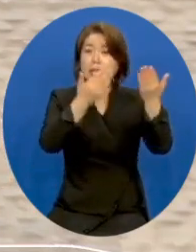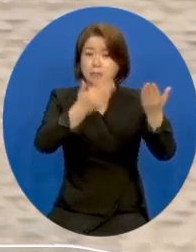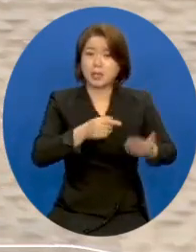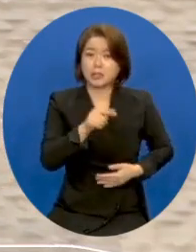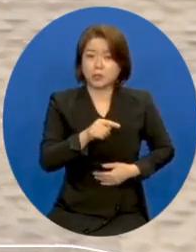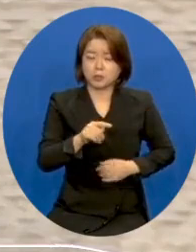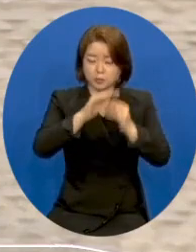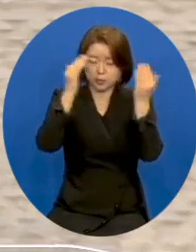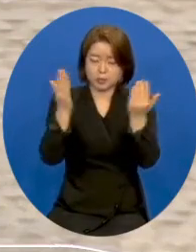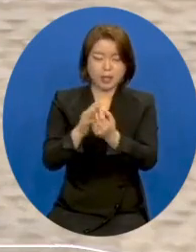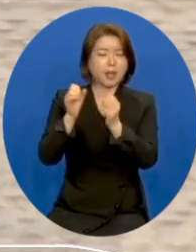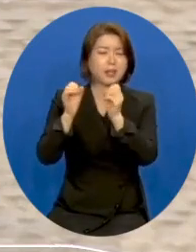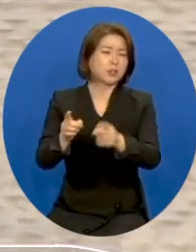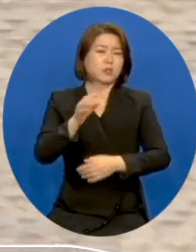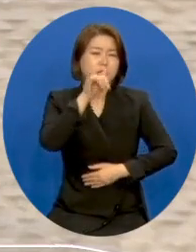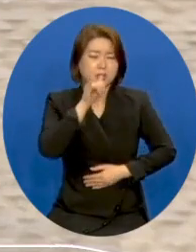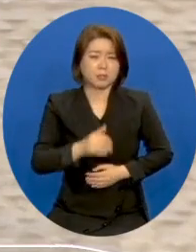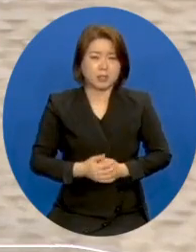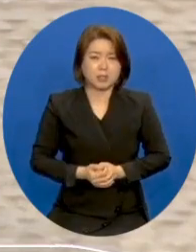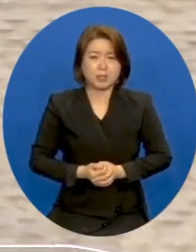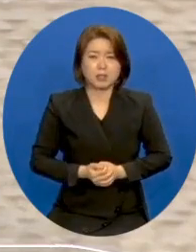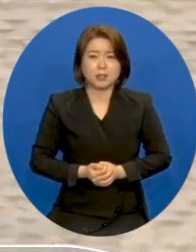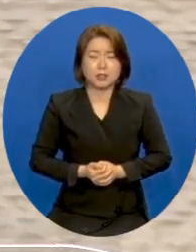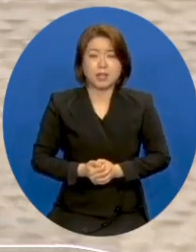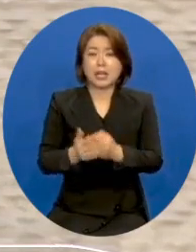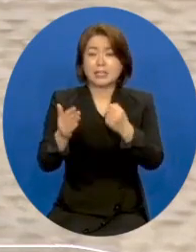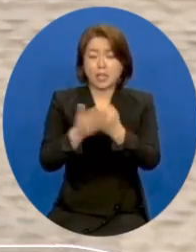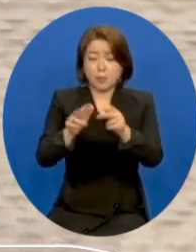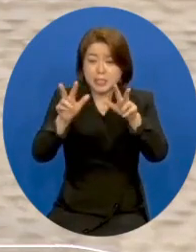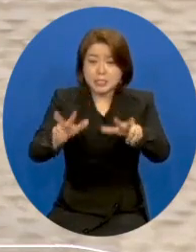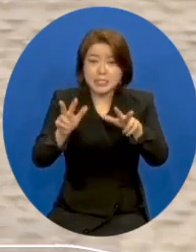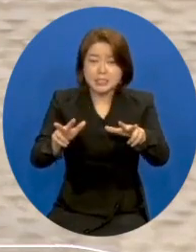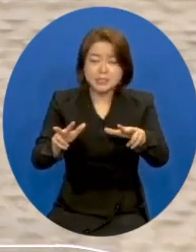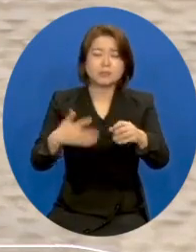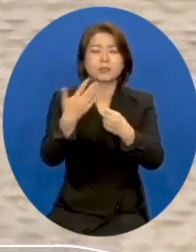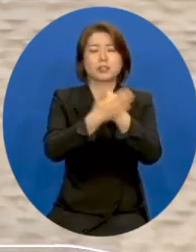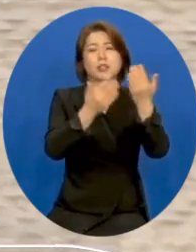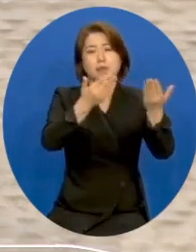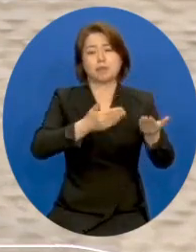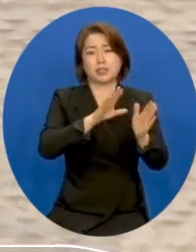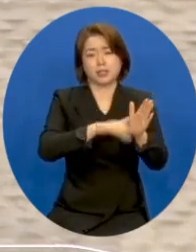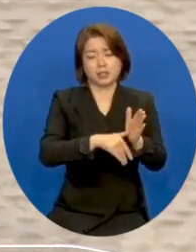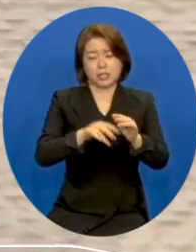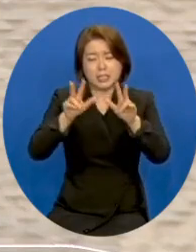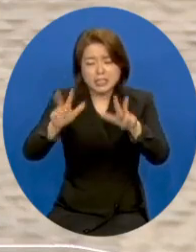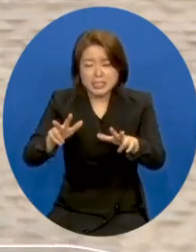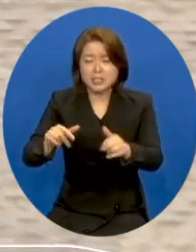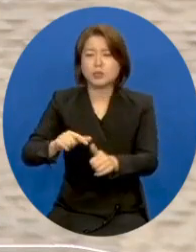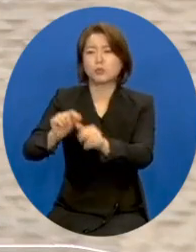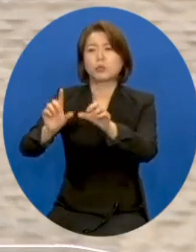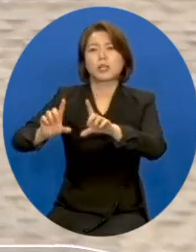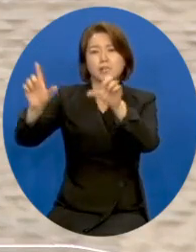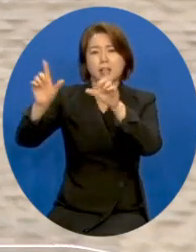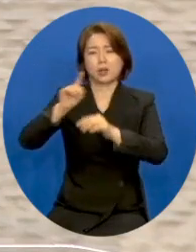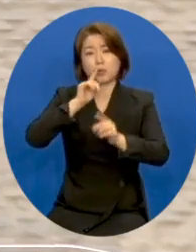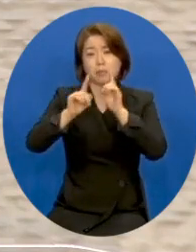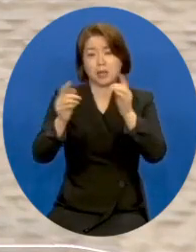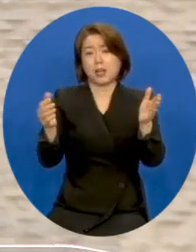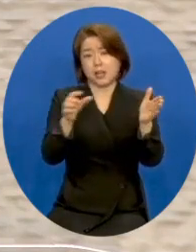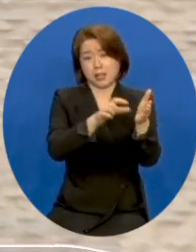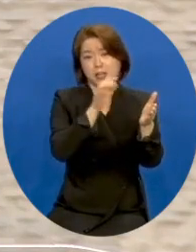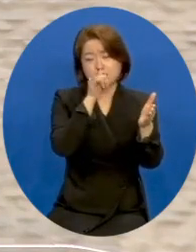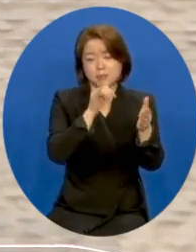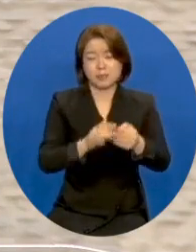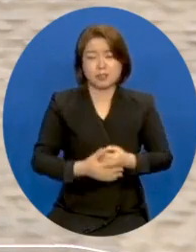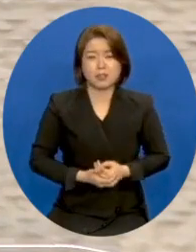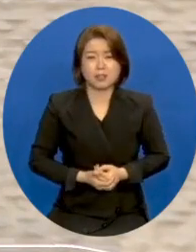다 기회가 있습니다. 그래서 지금은 은혜 받을 때요, 지금은 구원의 날이라고 한 겁니다.